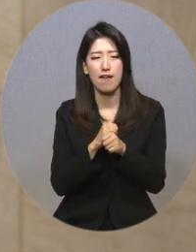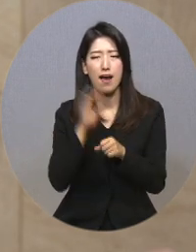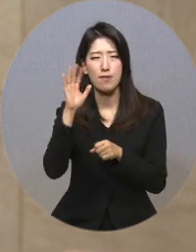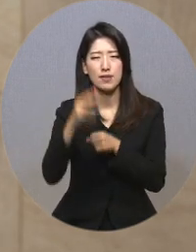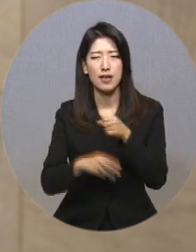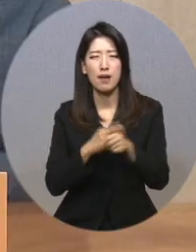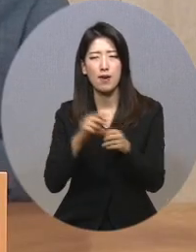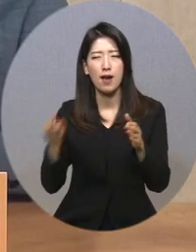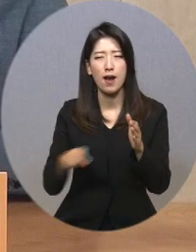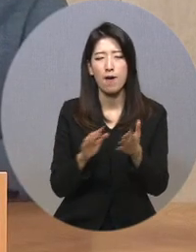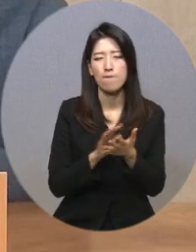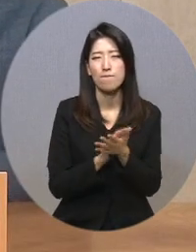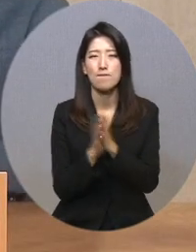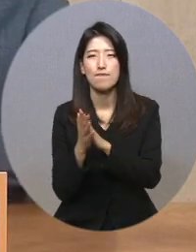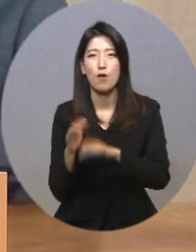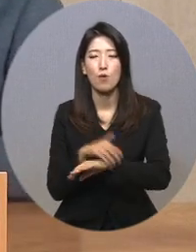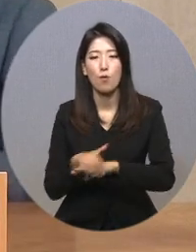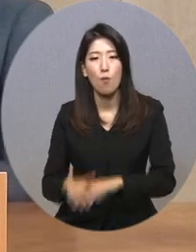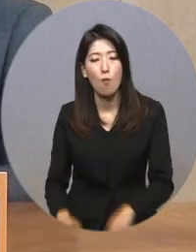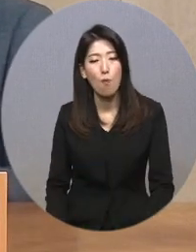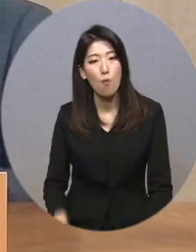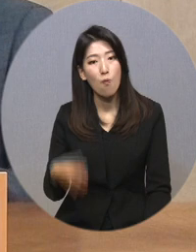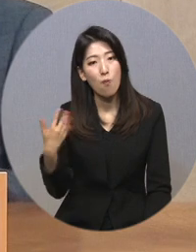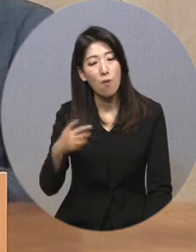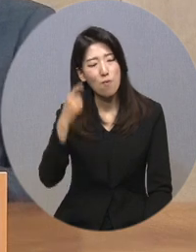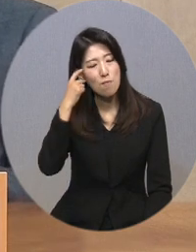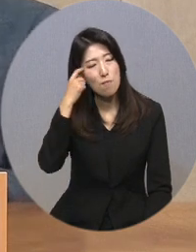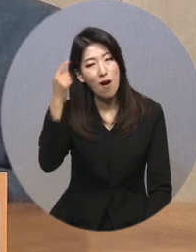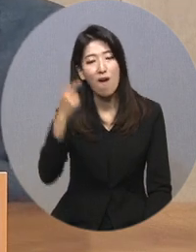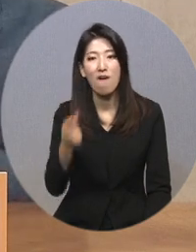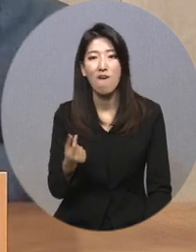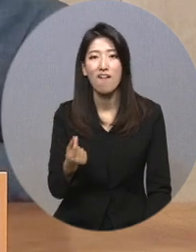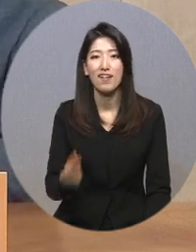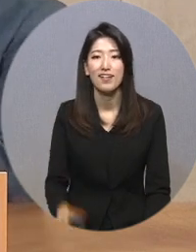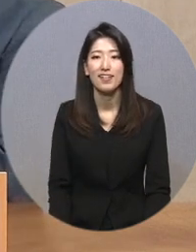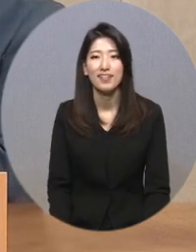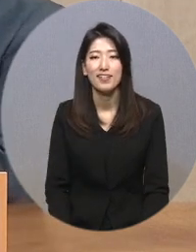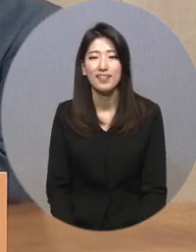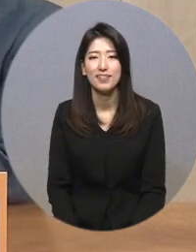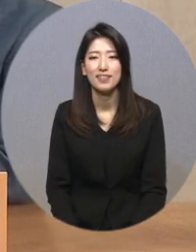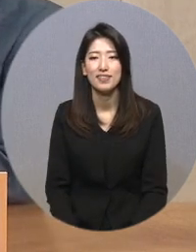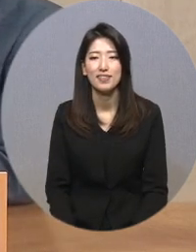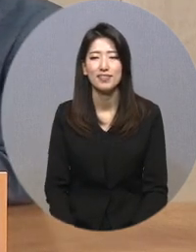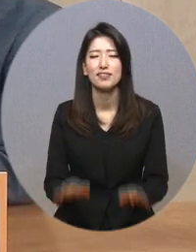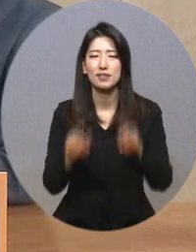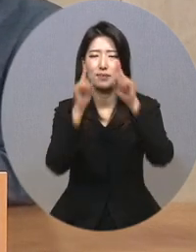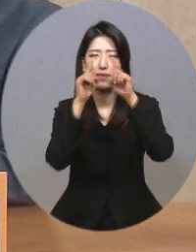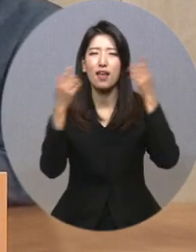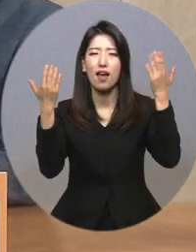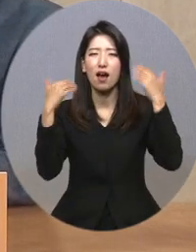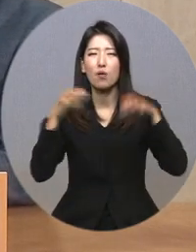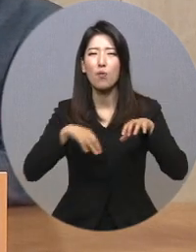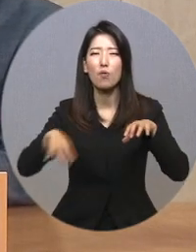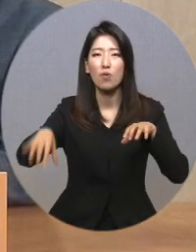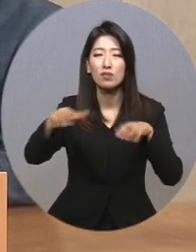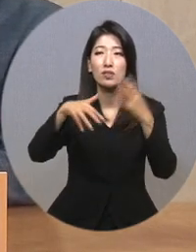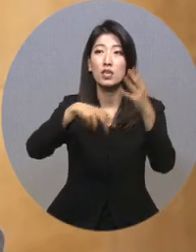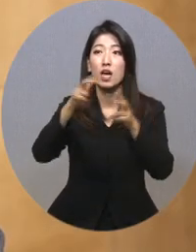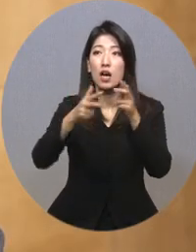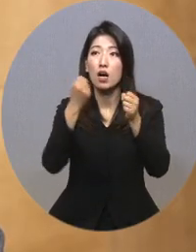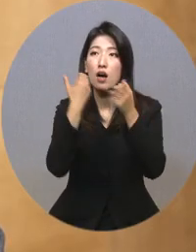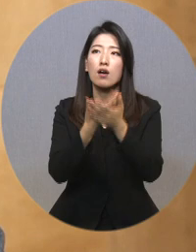예. 굉장히 획기적이고 혁신적인데요, 총장님. 물론 예. 지금 많은 대학들이 지금 말씀하신 것처럼 4차 혁명에 맞춰서